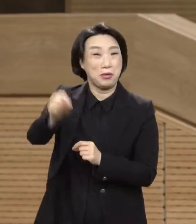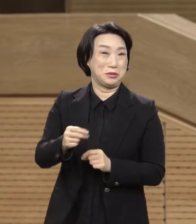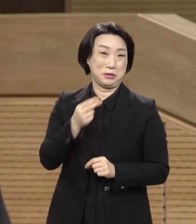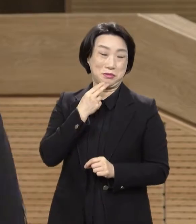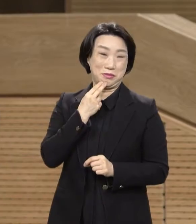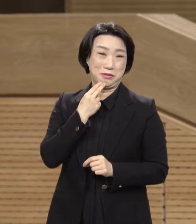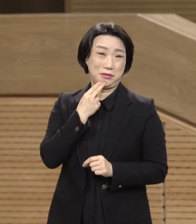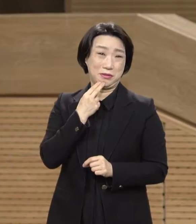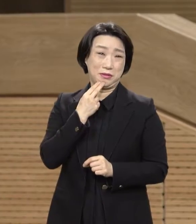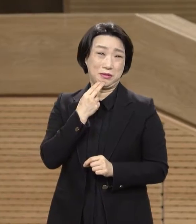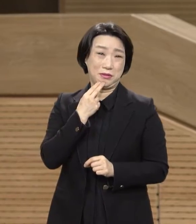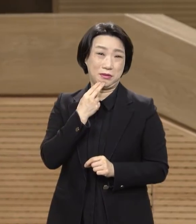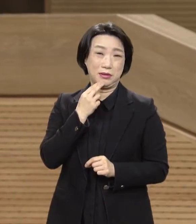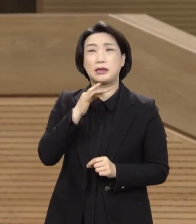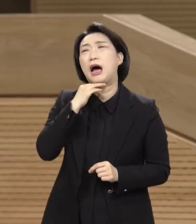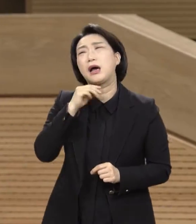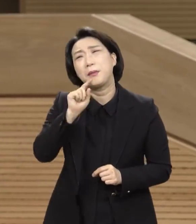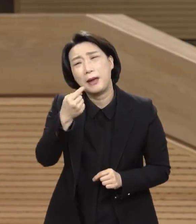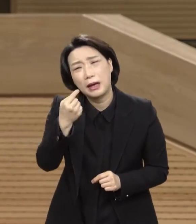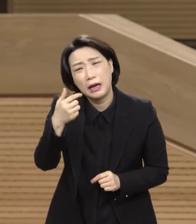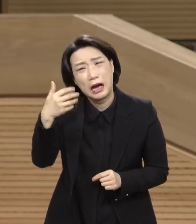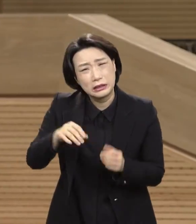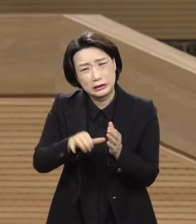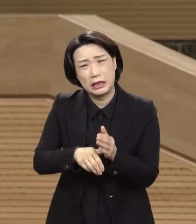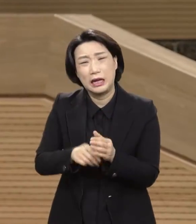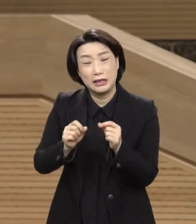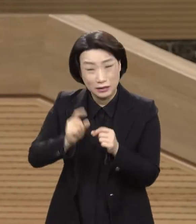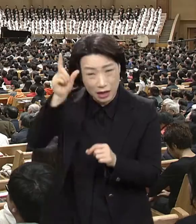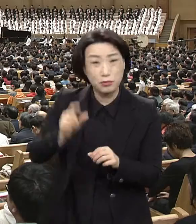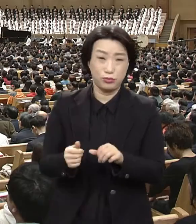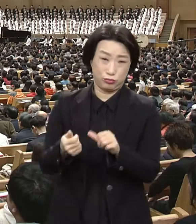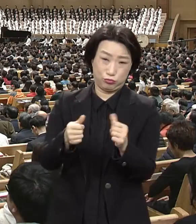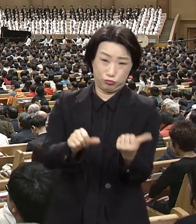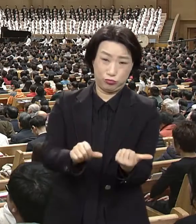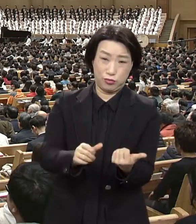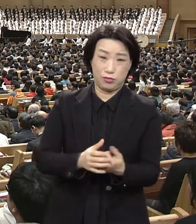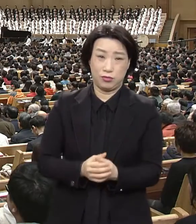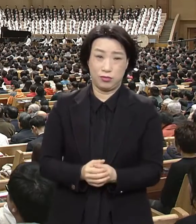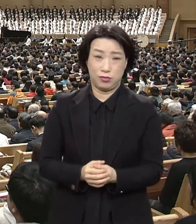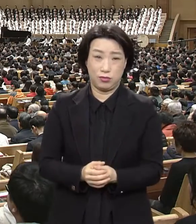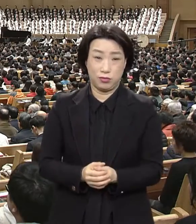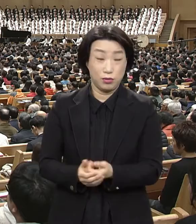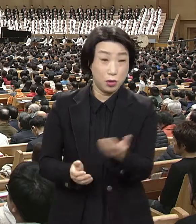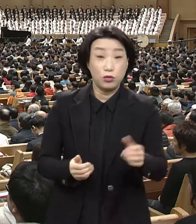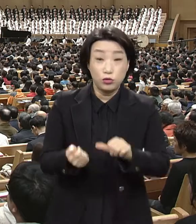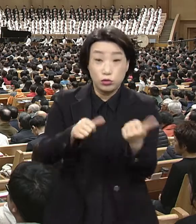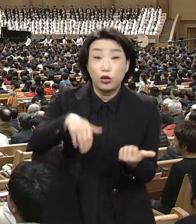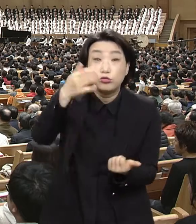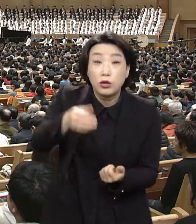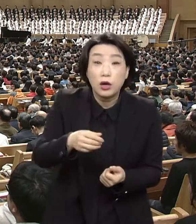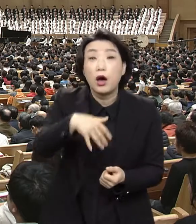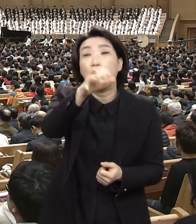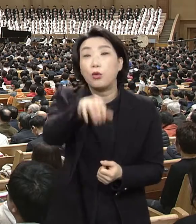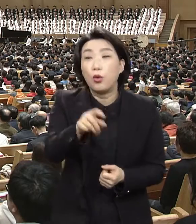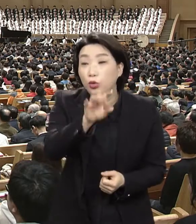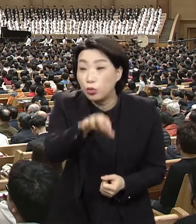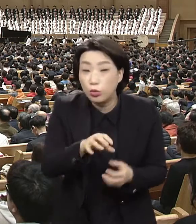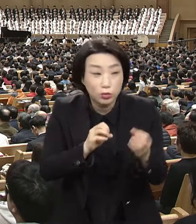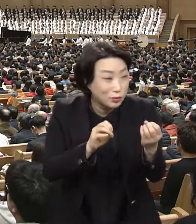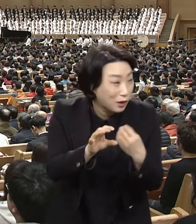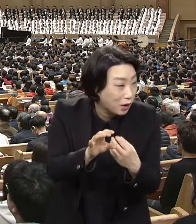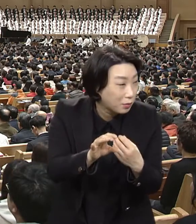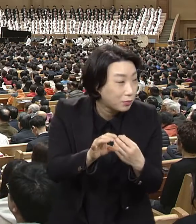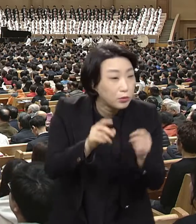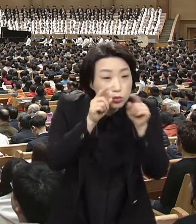없이 100년 안에 거의 다 죽어. 그럼 죽은 다음에 가는 곳이 어디야?